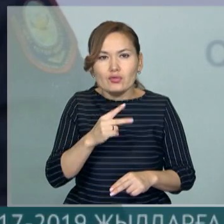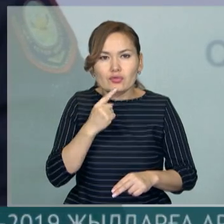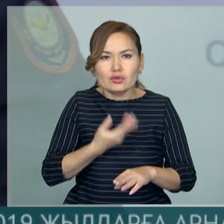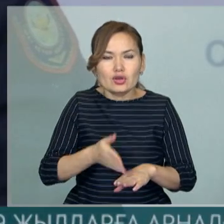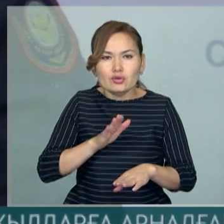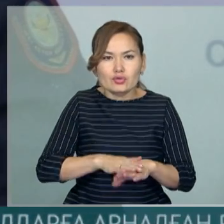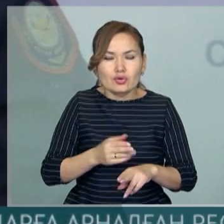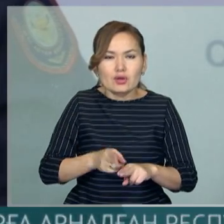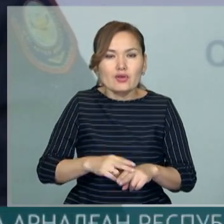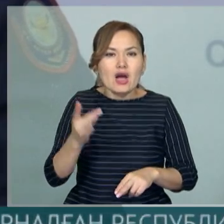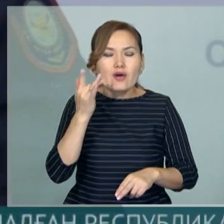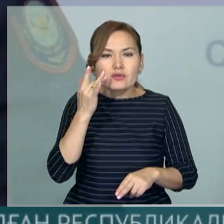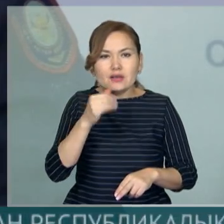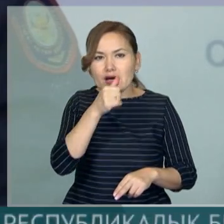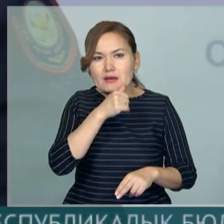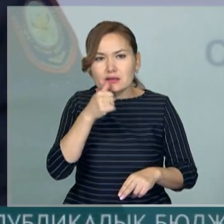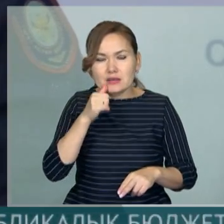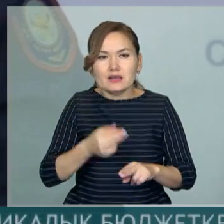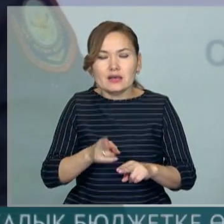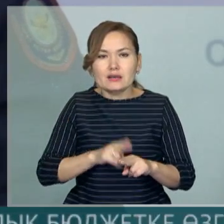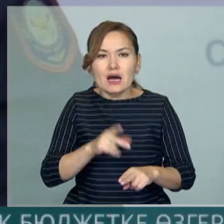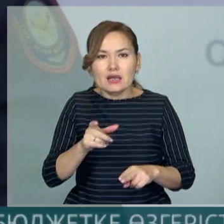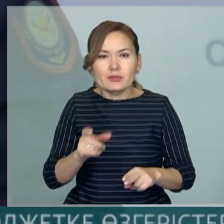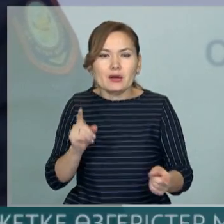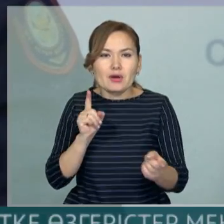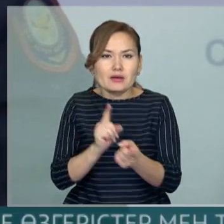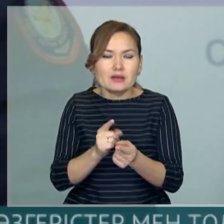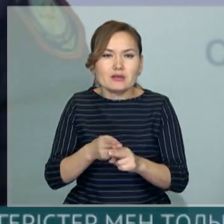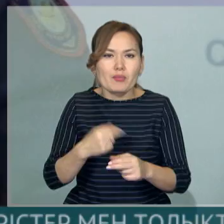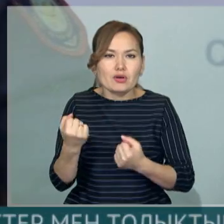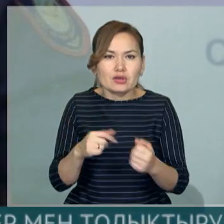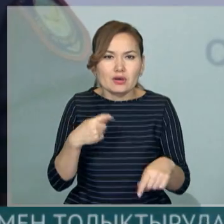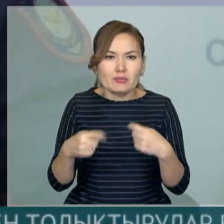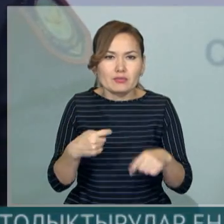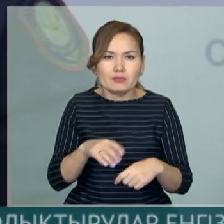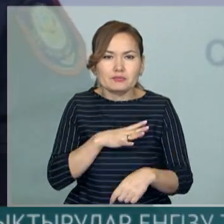соқты. Тек жоғары ақпараттық технологияларды қолдану арқылы ғана күдіктіні қолға түсірдік.